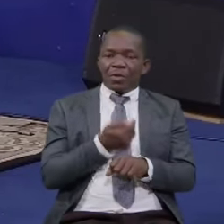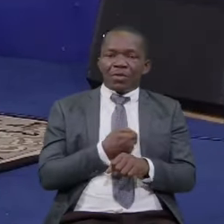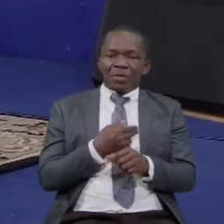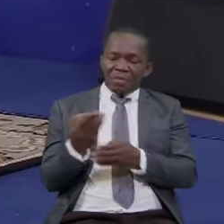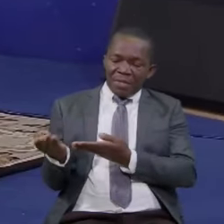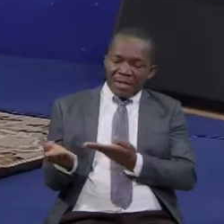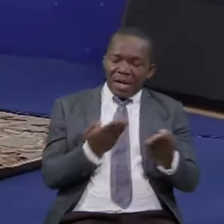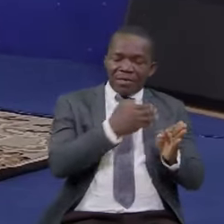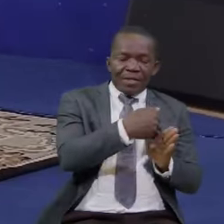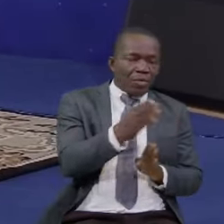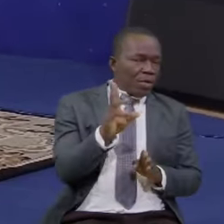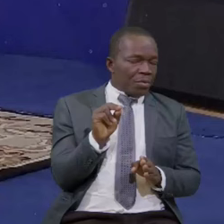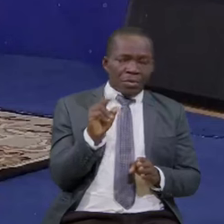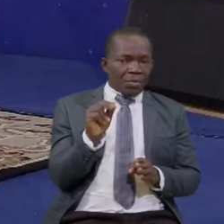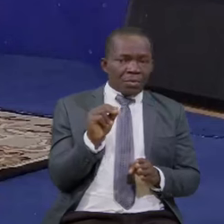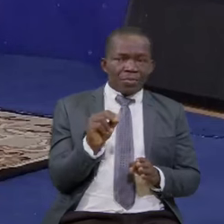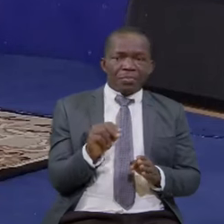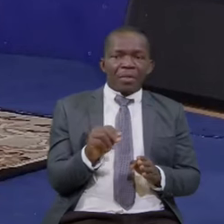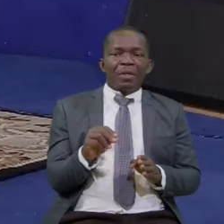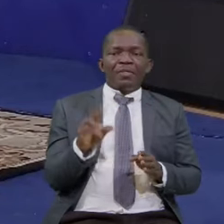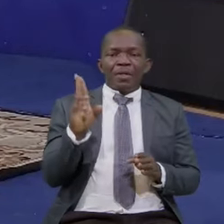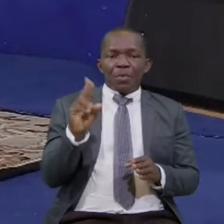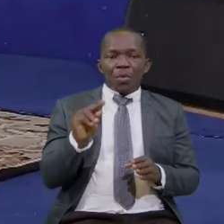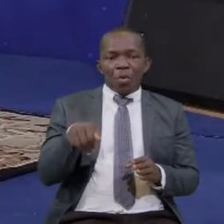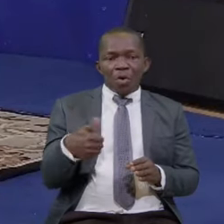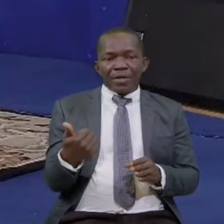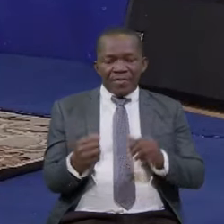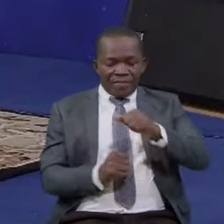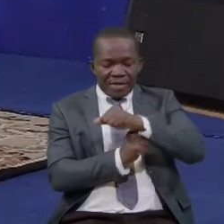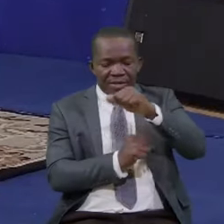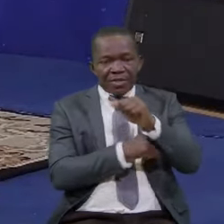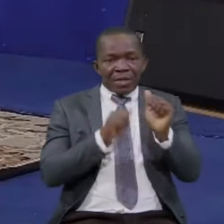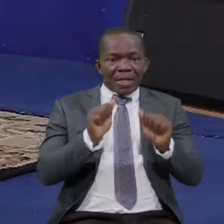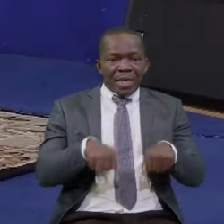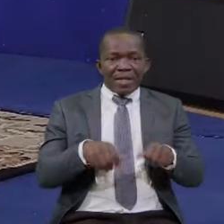notre vre fondement que celui qui a été posé savoir